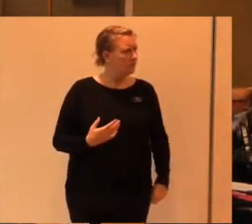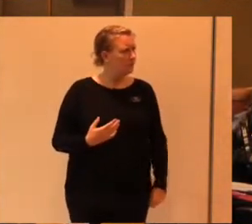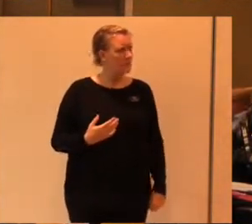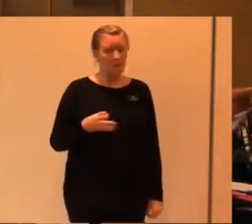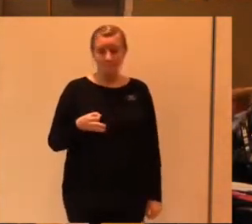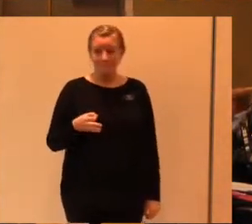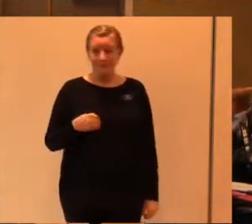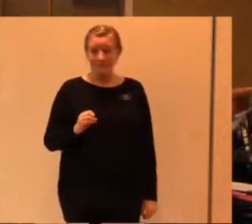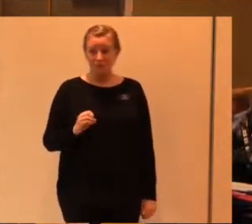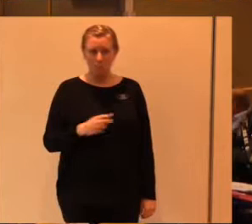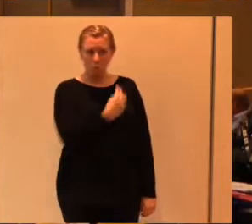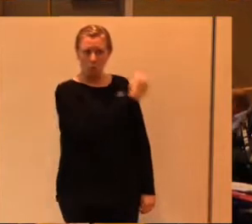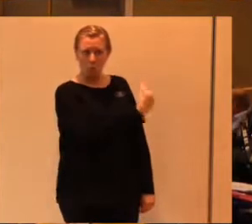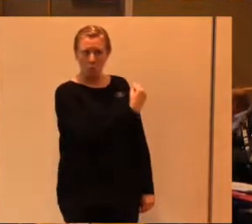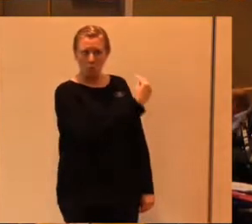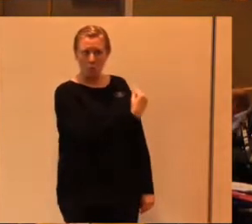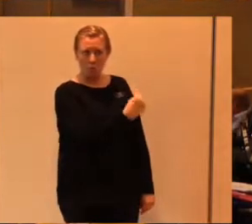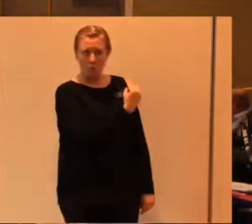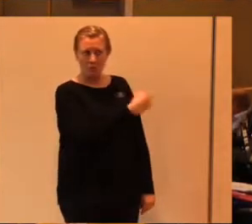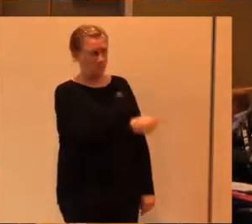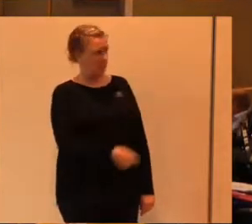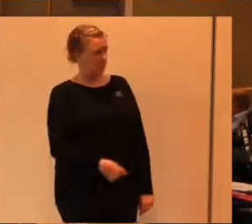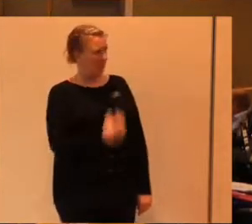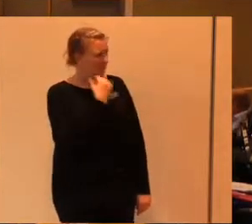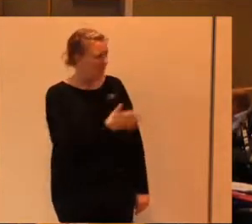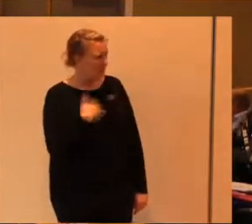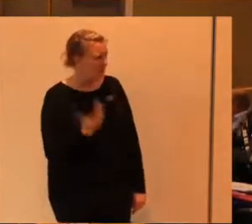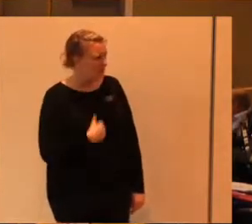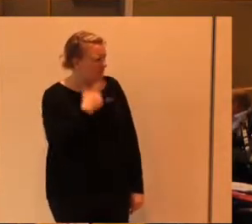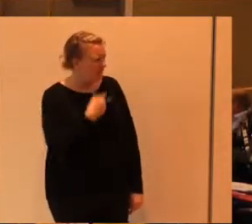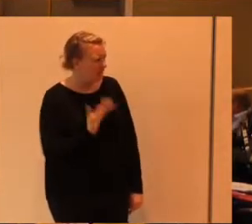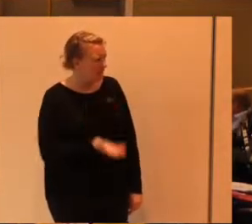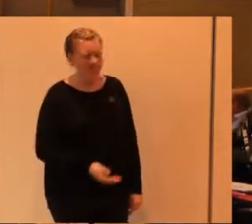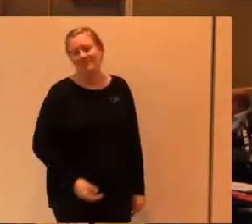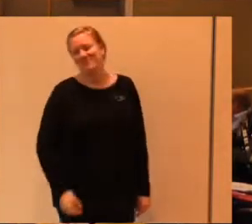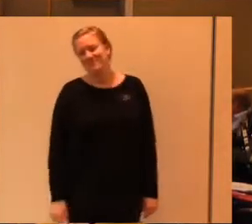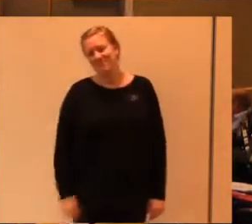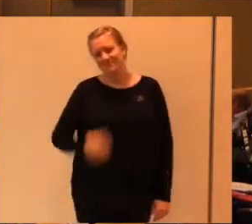Ja, där sitter han, vad läskigt. Jaha, usch, nu vågar jag inte längre.